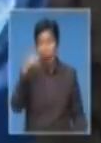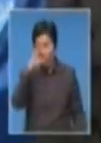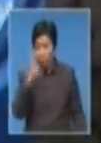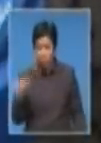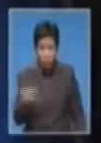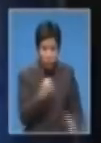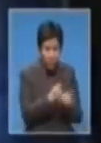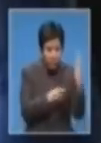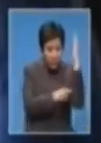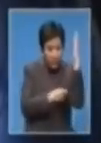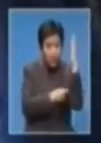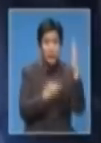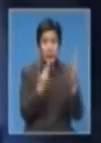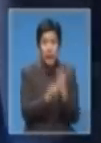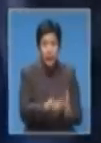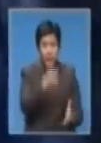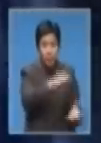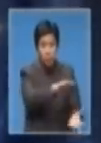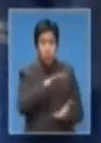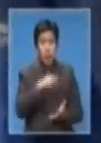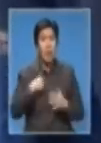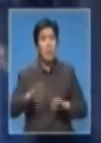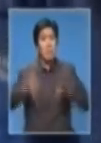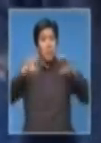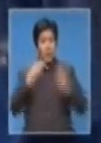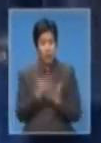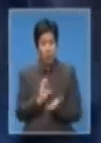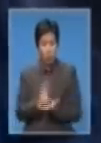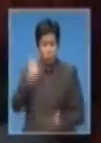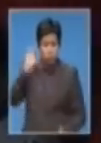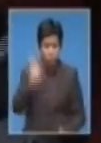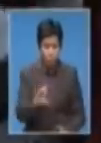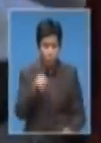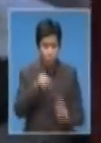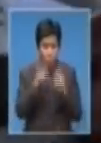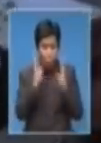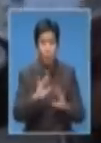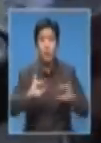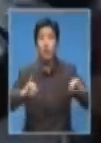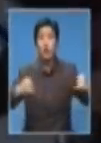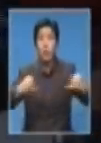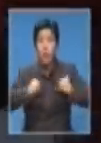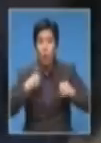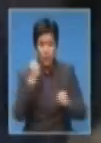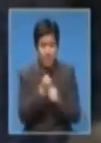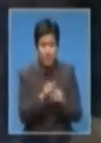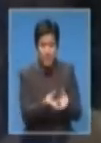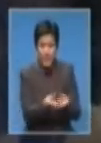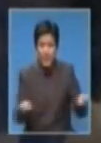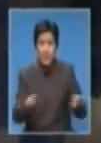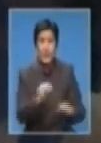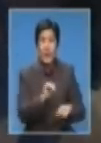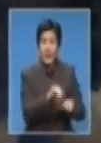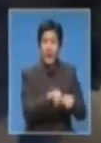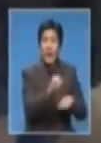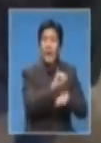าแล้วเงินทั้งหมดที่รัฐบาลทุ่มเทลงไปเนี่ยมันถึงเกษตรกรถึงเจ้าของสวนยางเท่าไหร่มันถึงผู้กรีดเท่าไหร่ไม่ใช่วัน